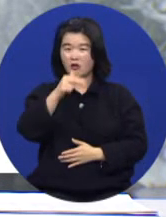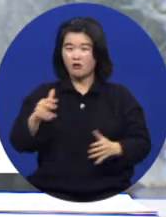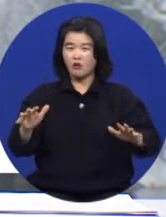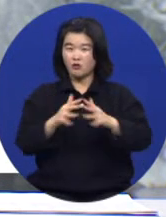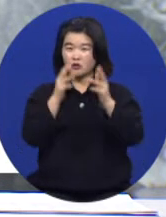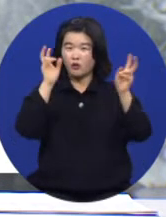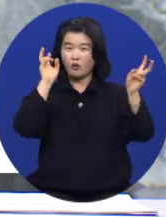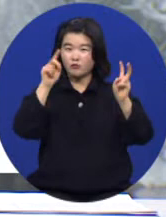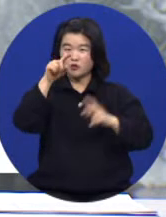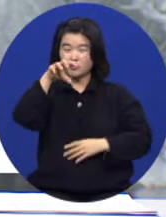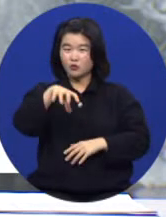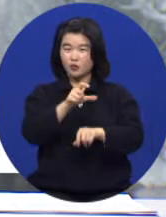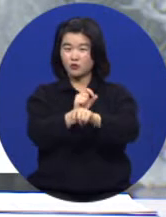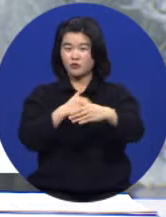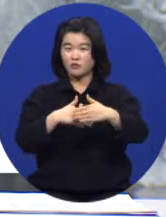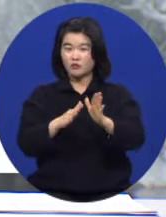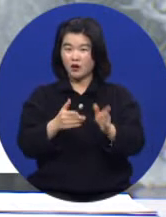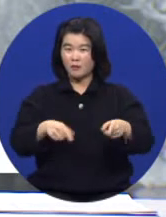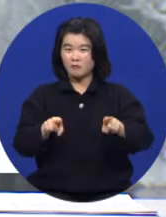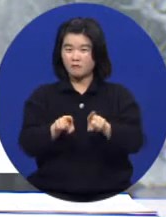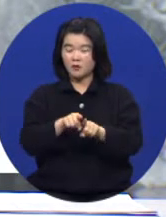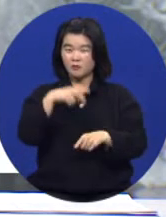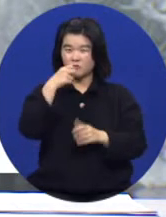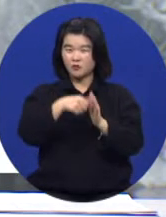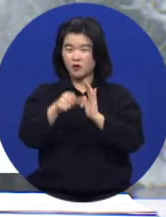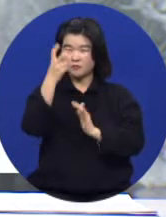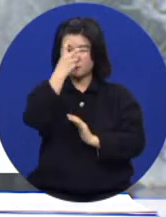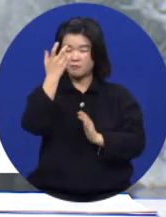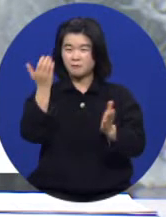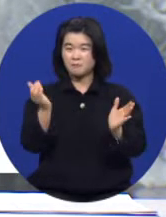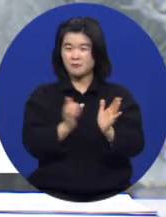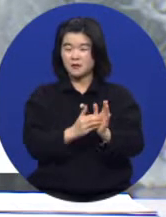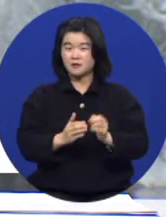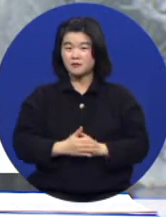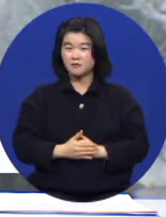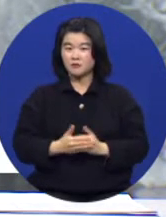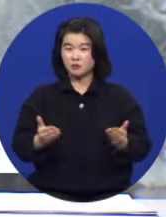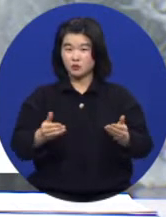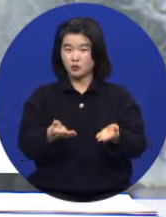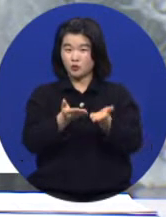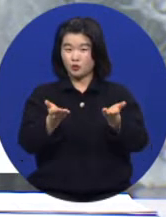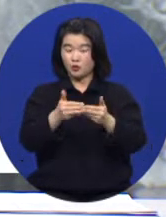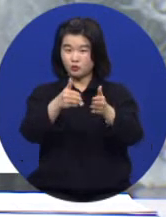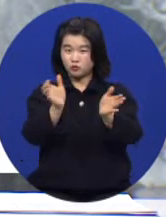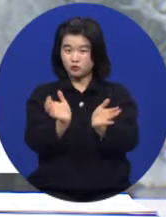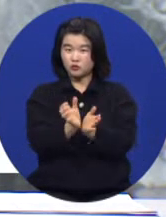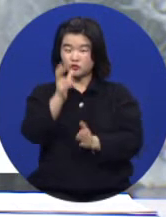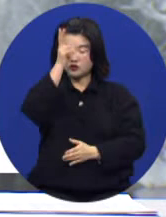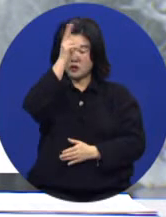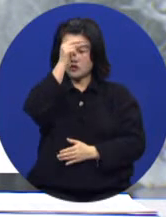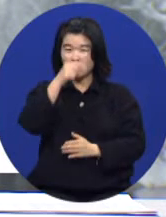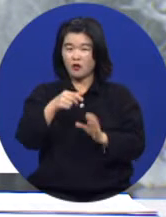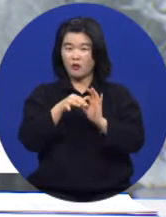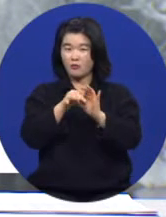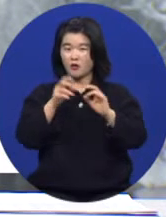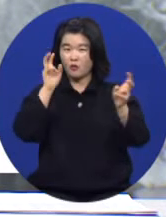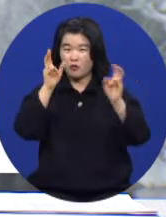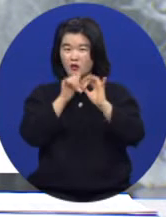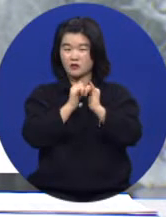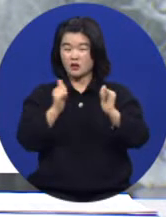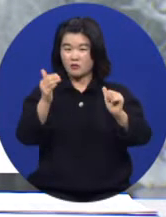건설업체 사무실과 현장 사무실에 대한 합동 압수수색에 나섰습니다. 노동부와 경찰은 업체